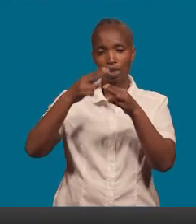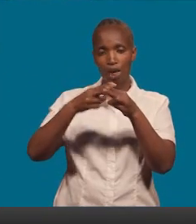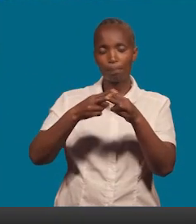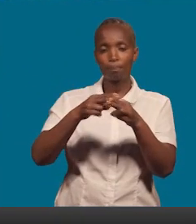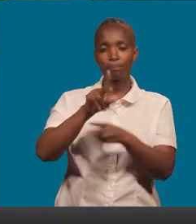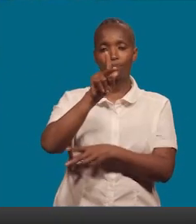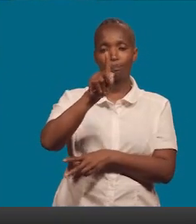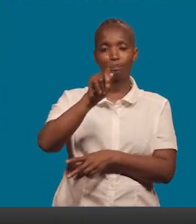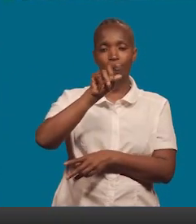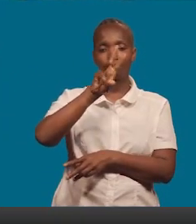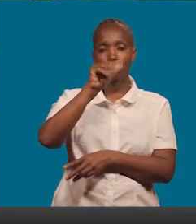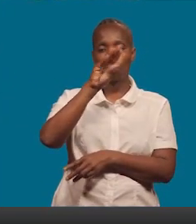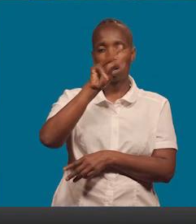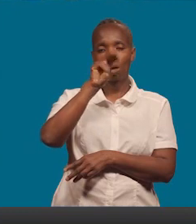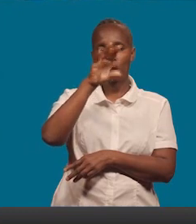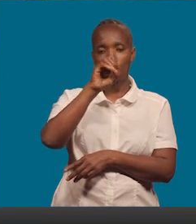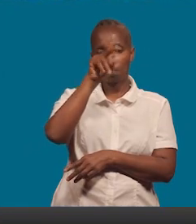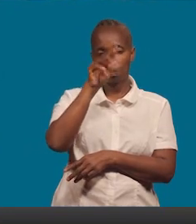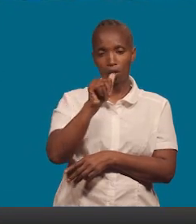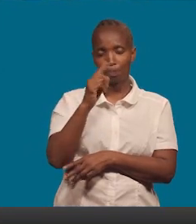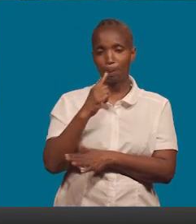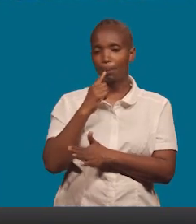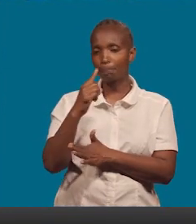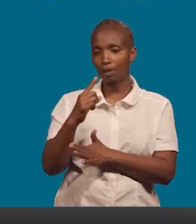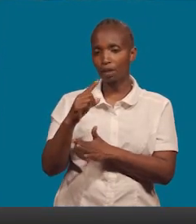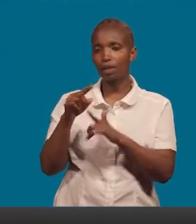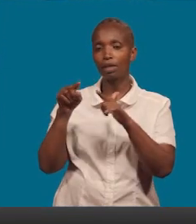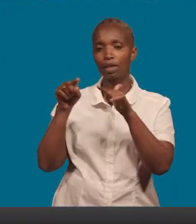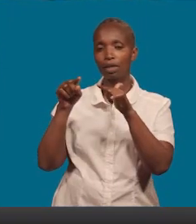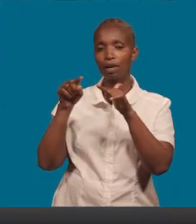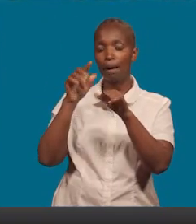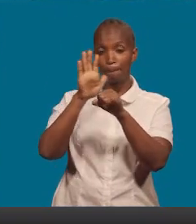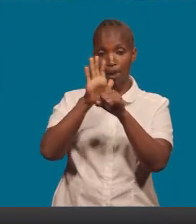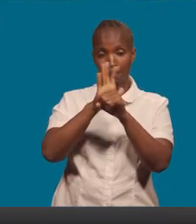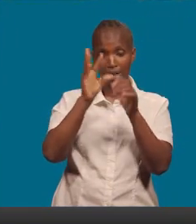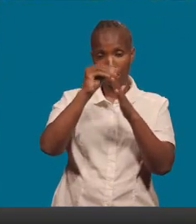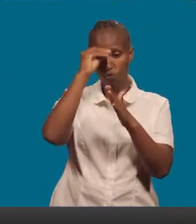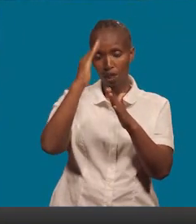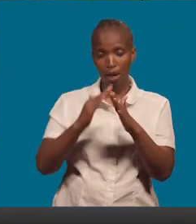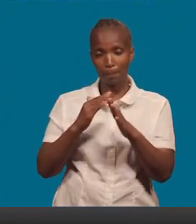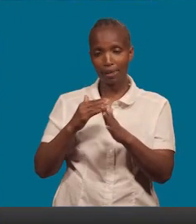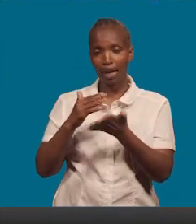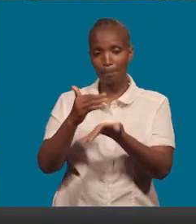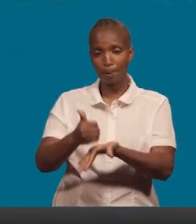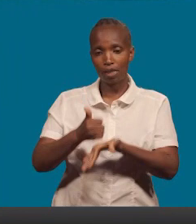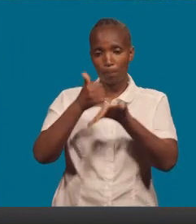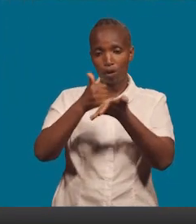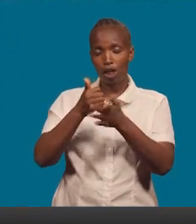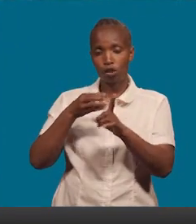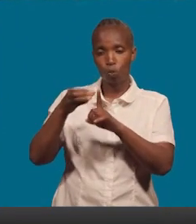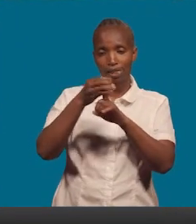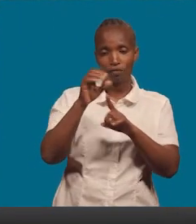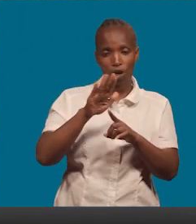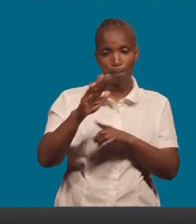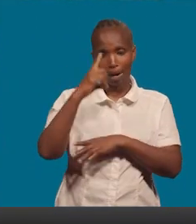Mmoja wa wanafunzi Elsi Kwamboka anasema hazina ya masomo ya Vyuo Vikuu HELB imekuwa ikiwasaidia wanafunzi wengi kutimiza ndoto